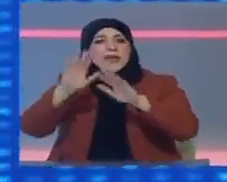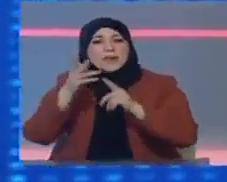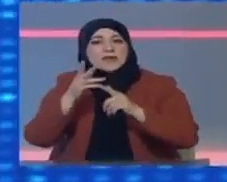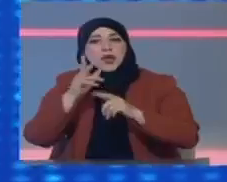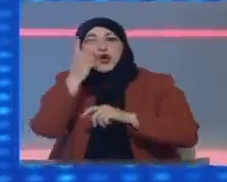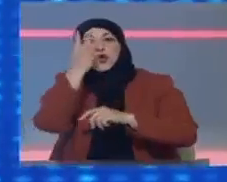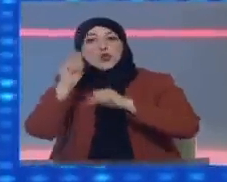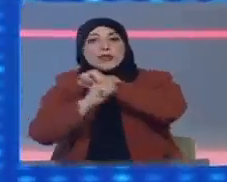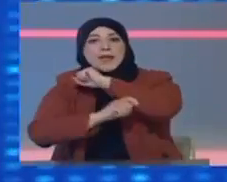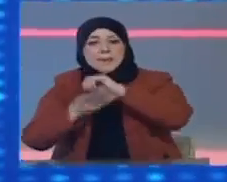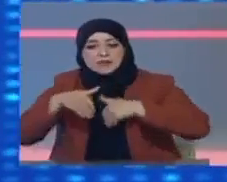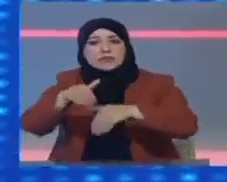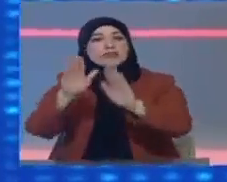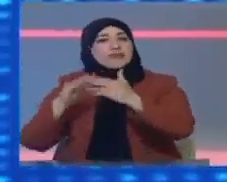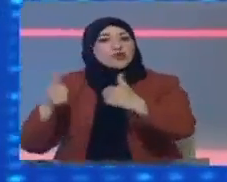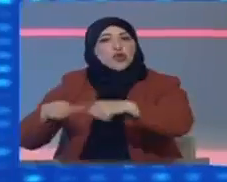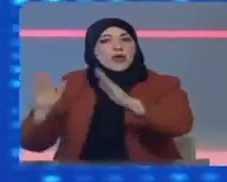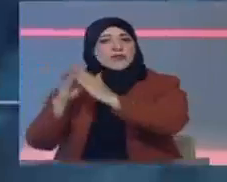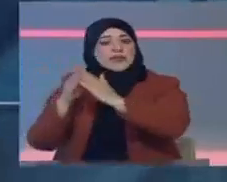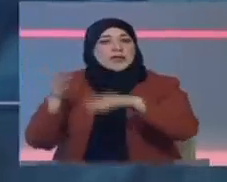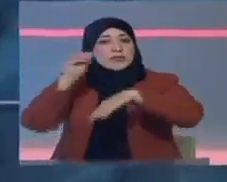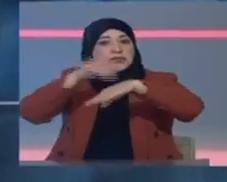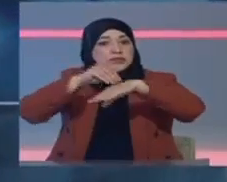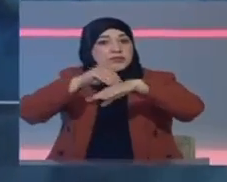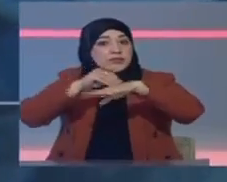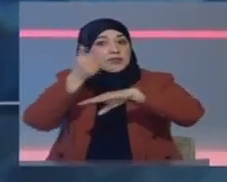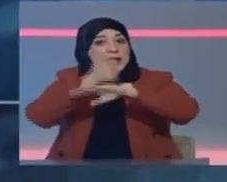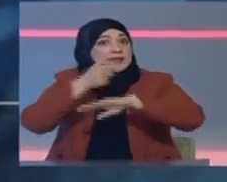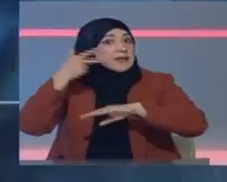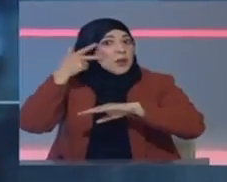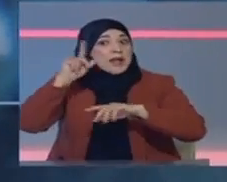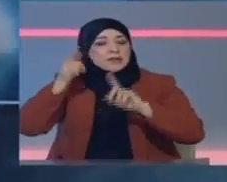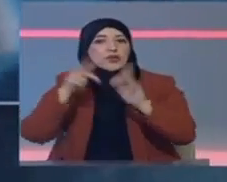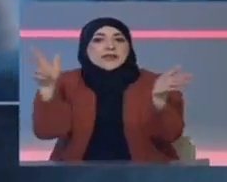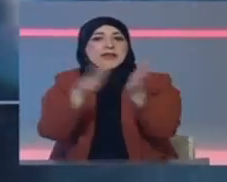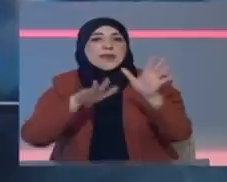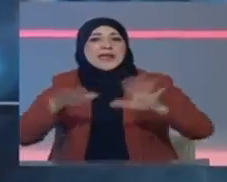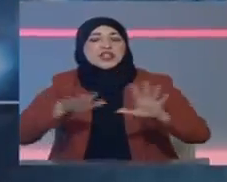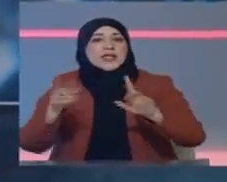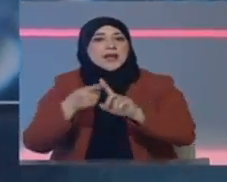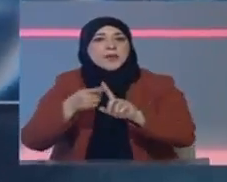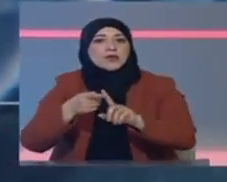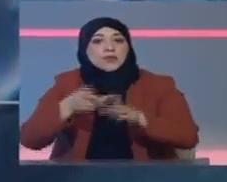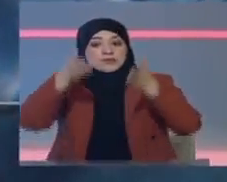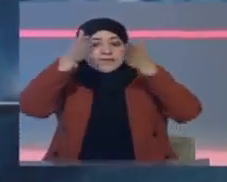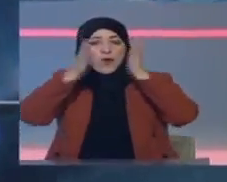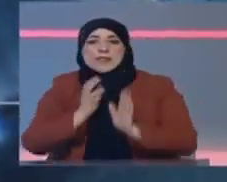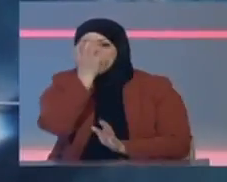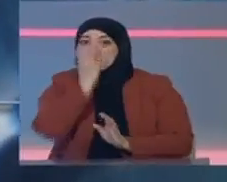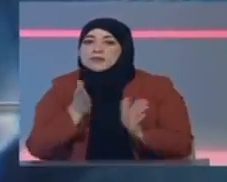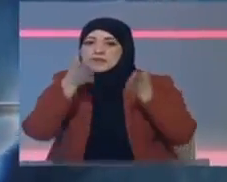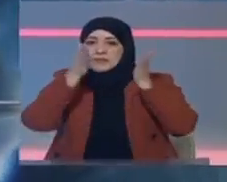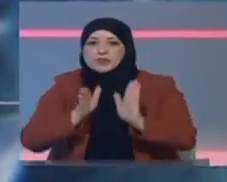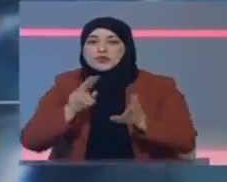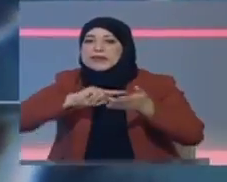اسبوعين ودعا رئيس الدوله الى التسريع في تطبيق الاجراءات المتخذه ب اكثر دقه وتغيير